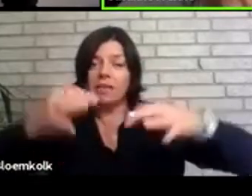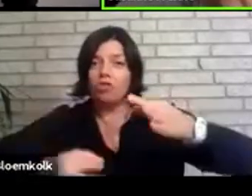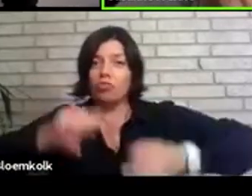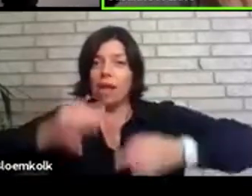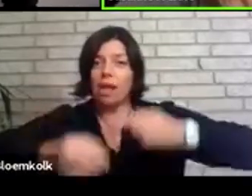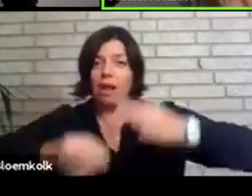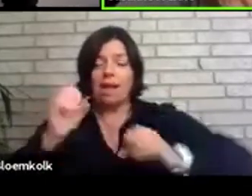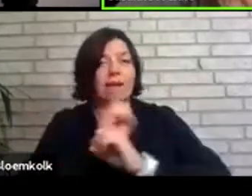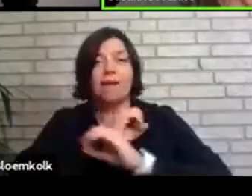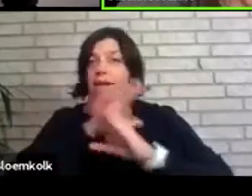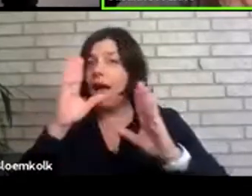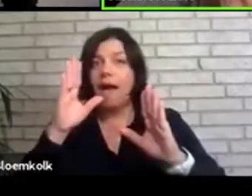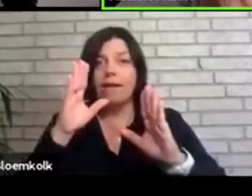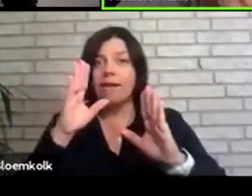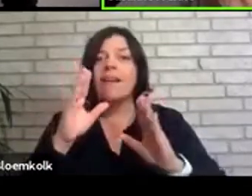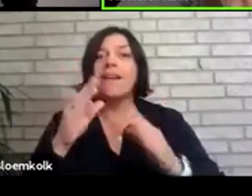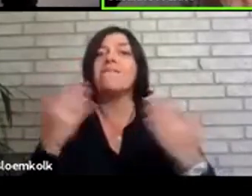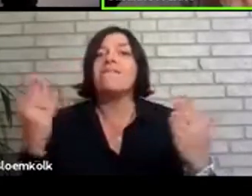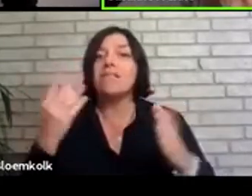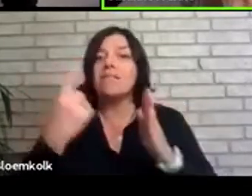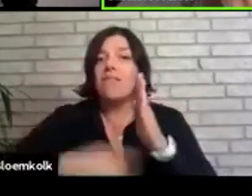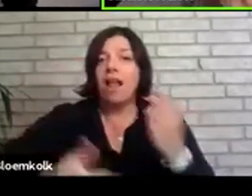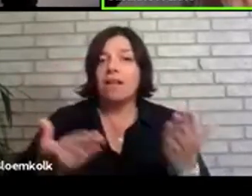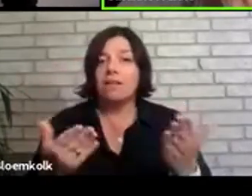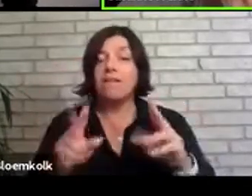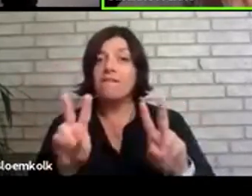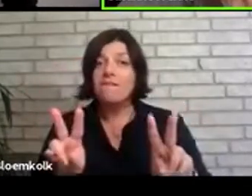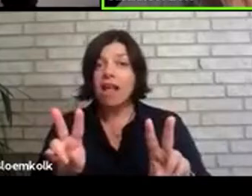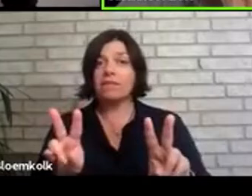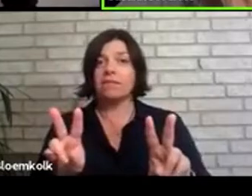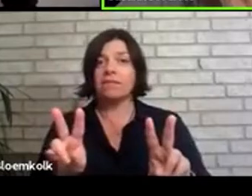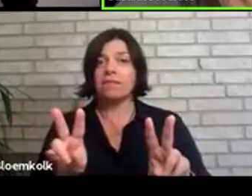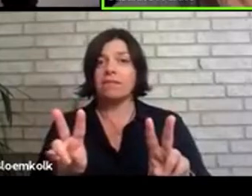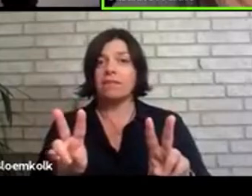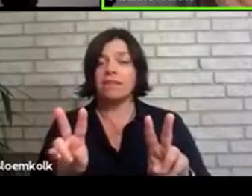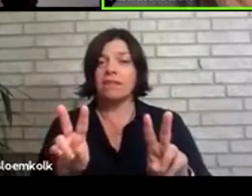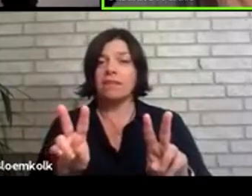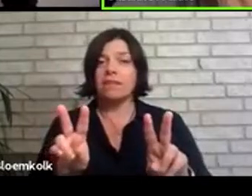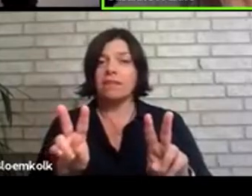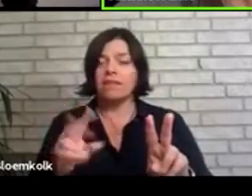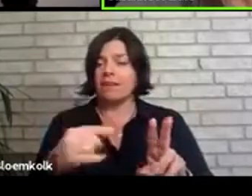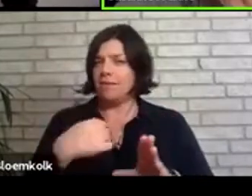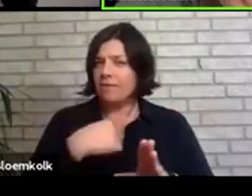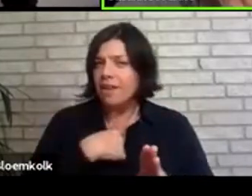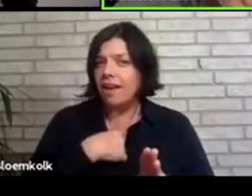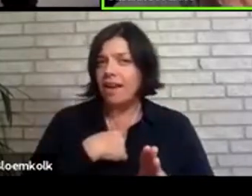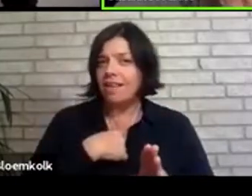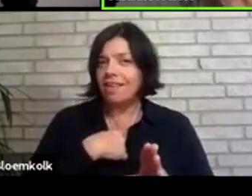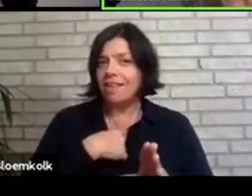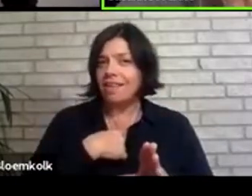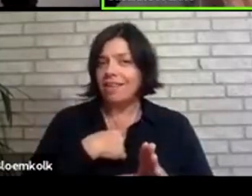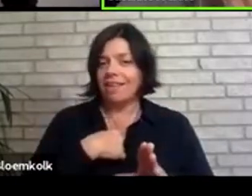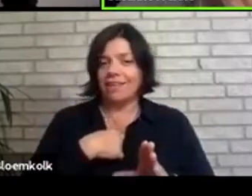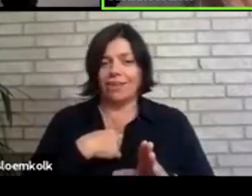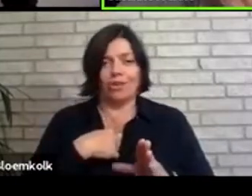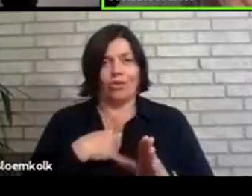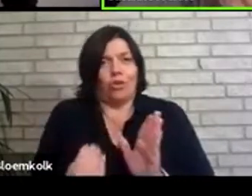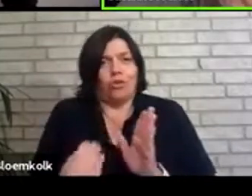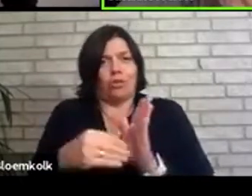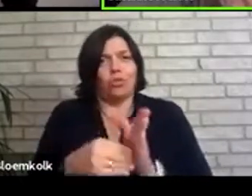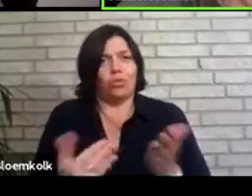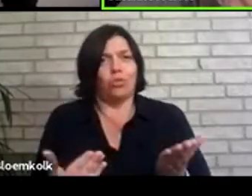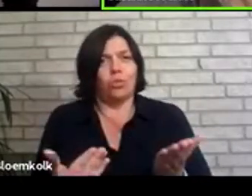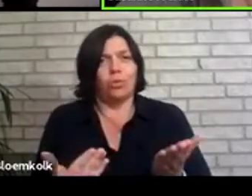Ja? Das heißt, wenn wir schon Teil des Produktes sind, dann möchten wir doch bitte in der Zeit, wo das besonders sichtbar wird,